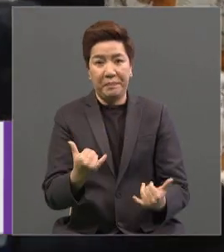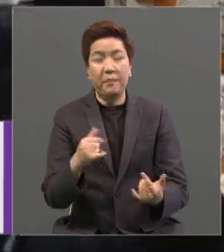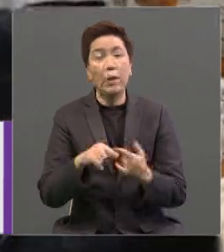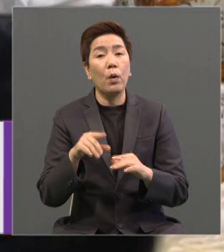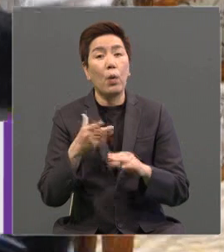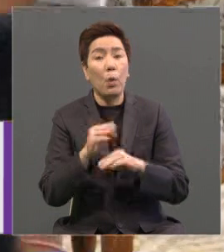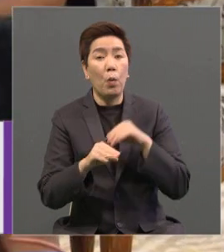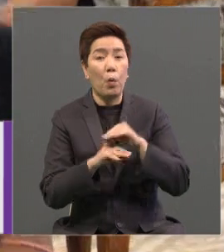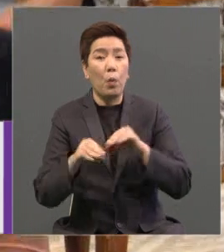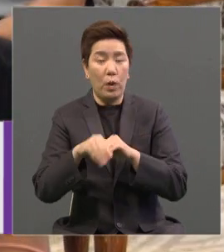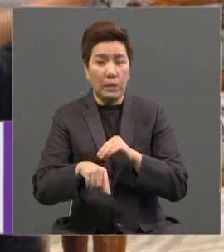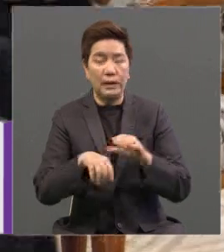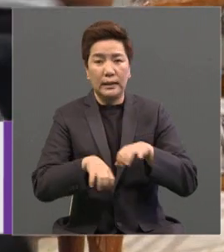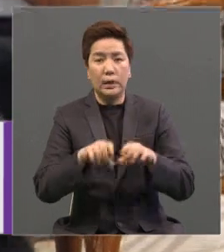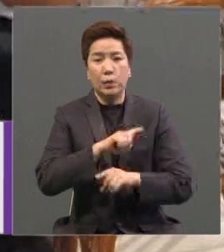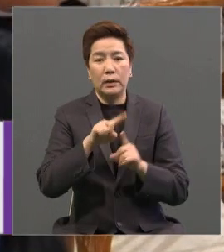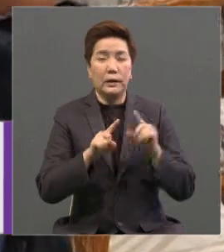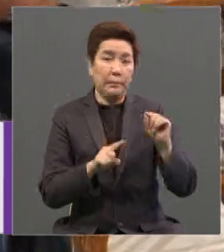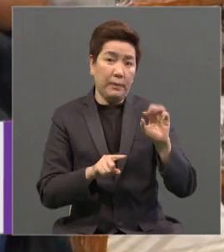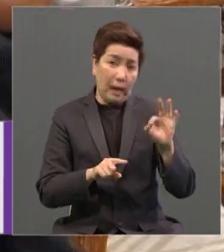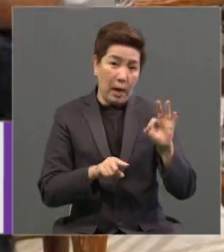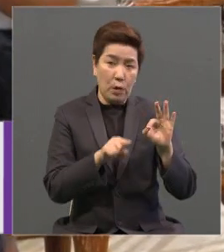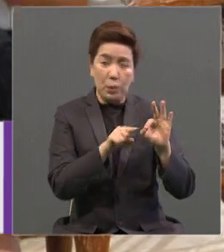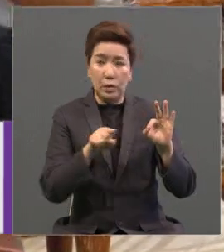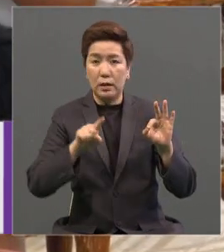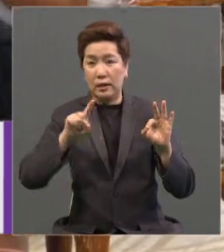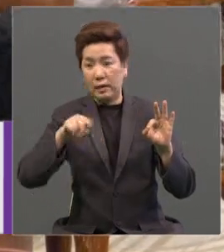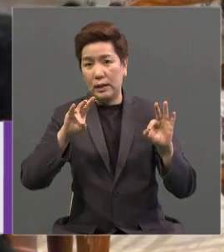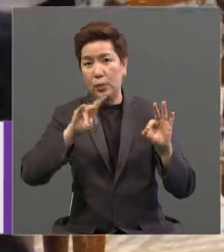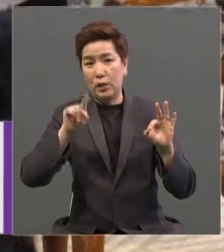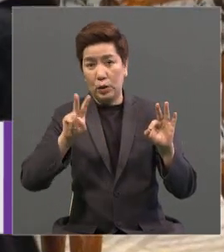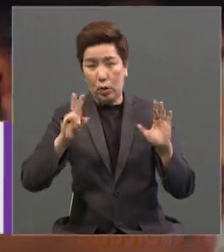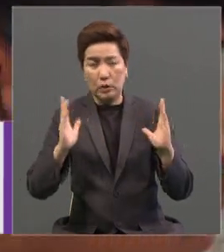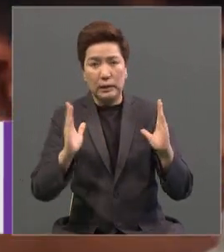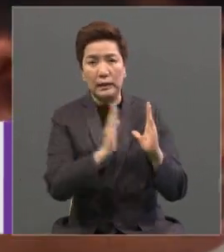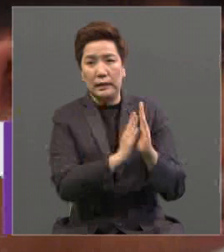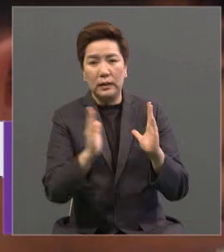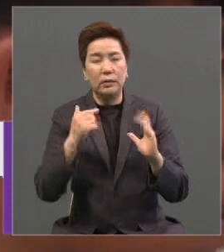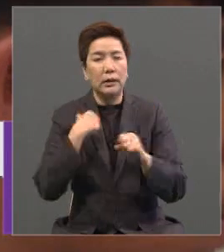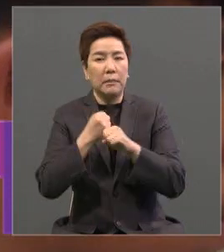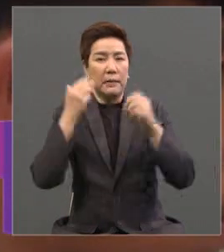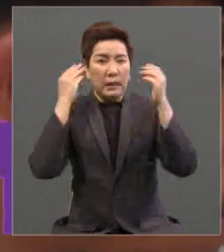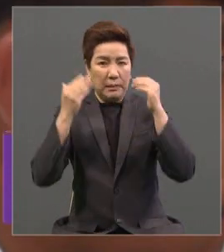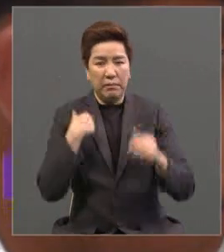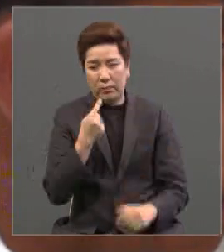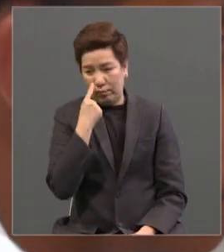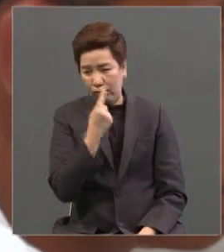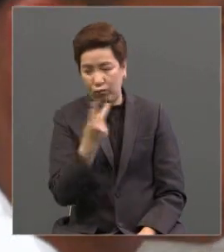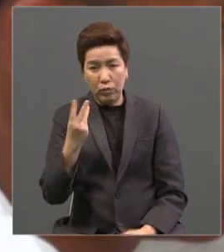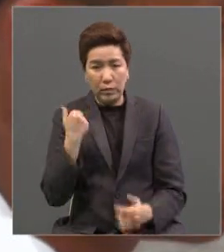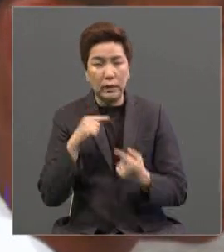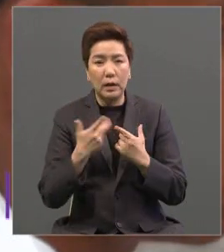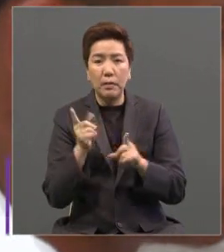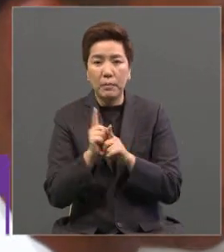สำหรับโครงการนี้นะครับจัดขึ้นระหว่างวันที่ 29มิถุนายนถึง 2กรกฎาคมซึ่งมีกิจกรรมอยู่หลายๆอย่างนะครับไม่ว่าจะเป็น